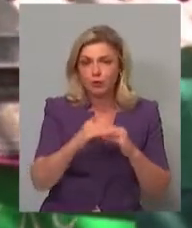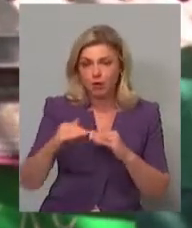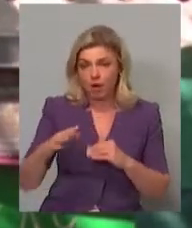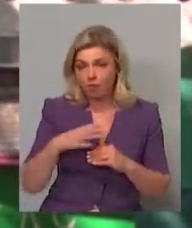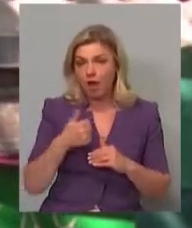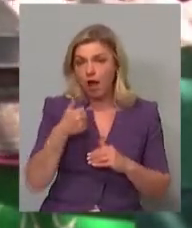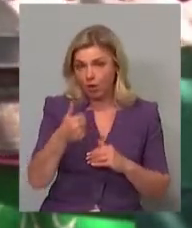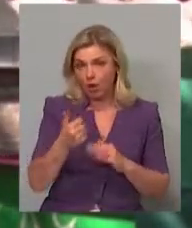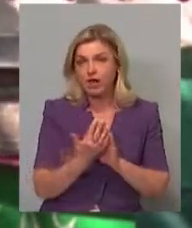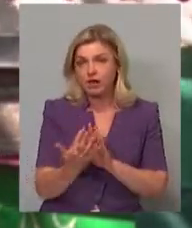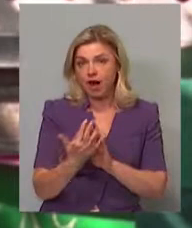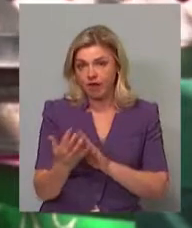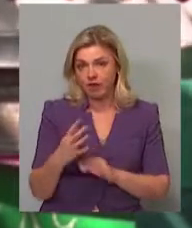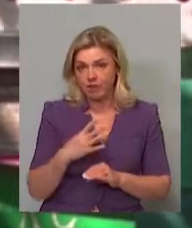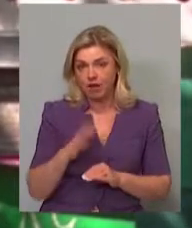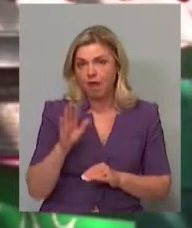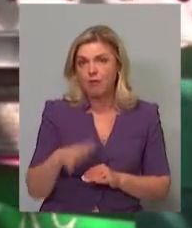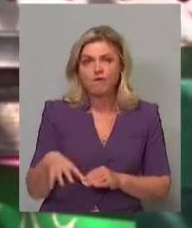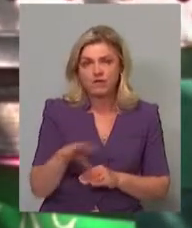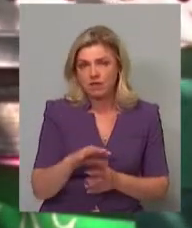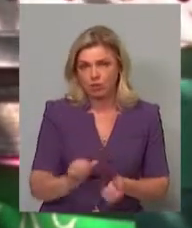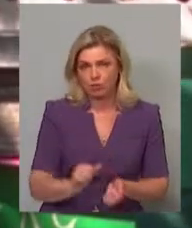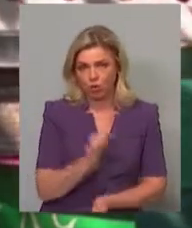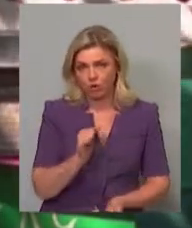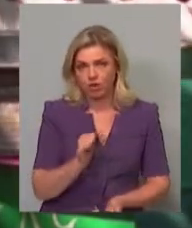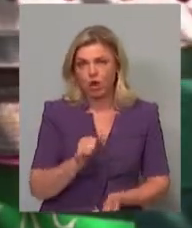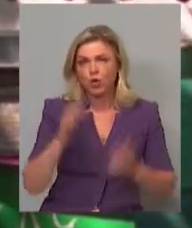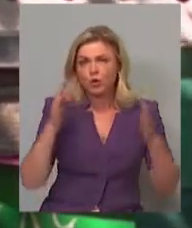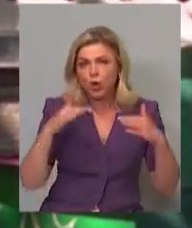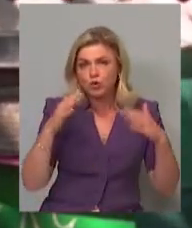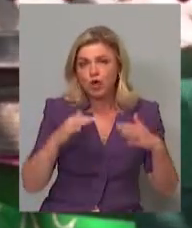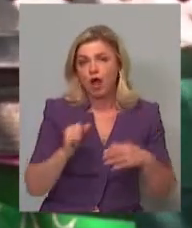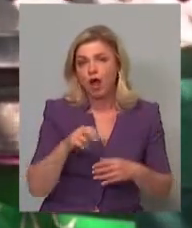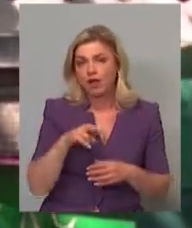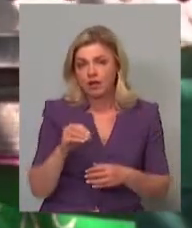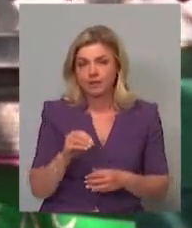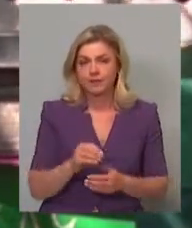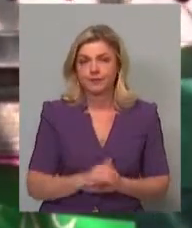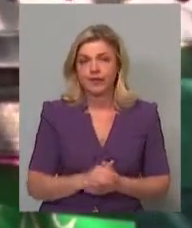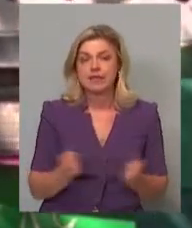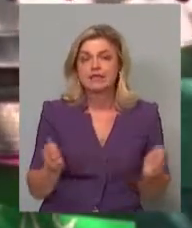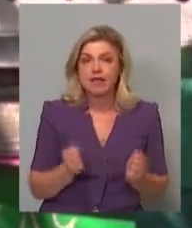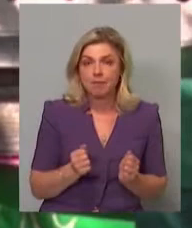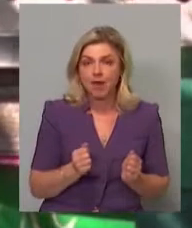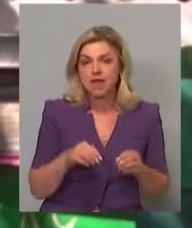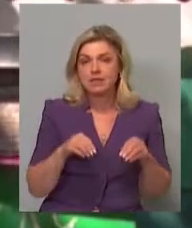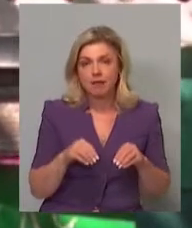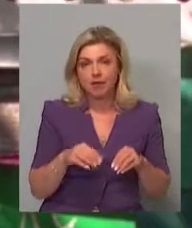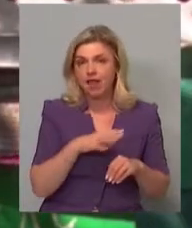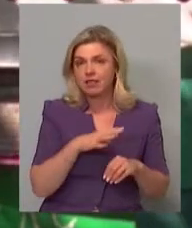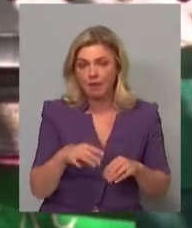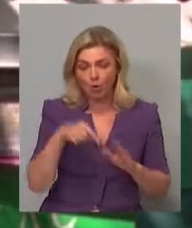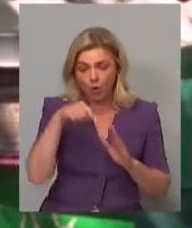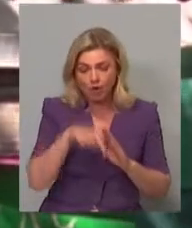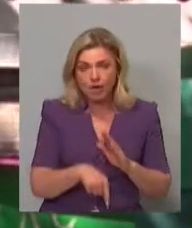трави росли. А потім все посохло. Тобто дощі, але з зими земля не була